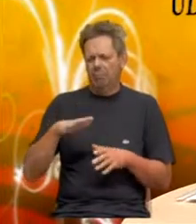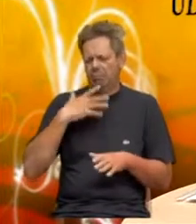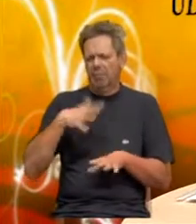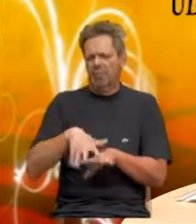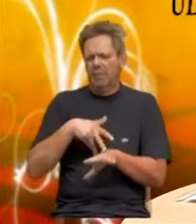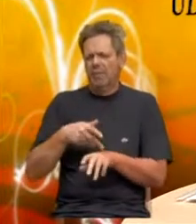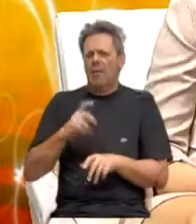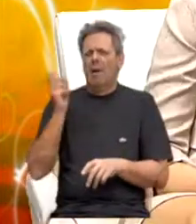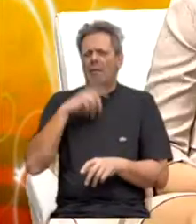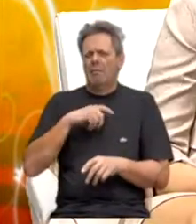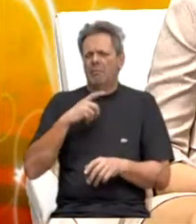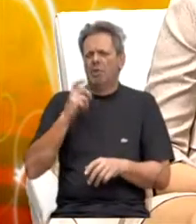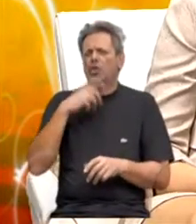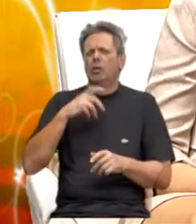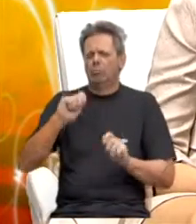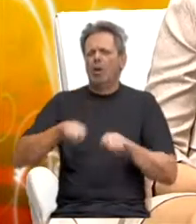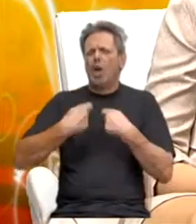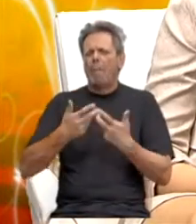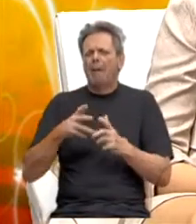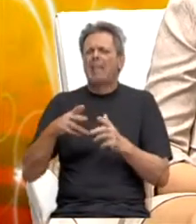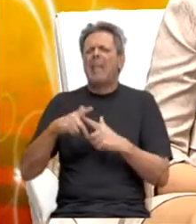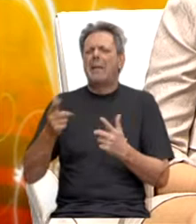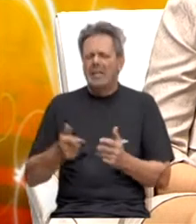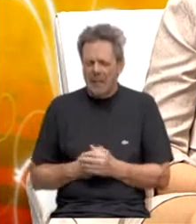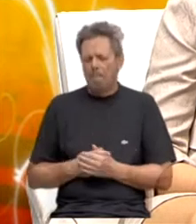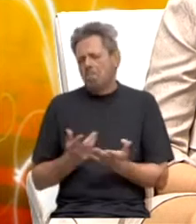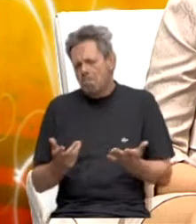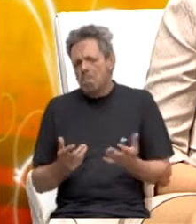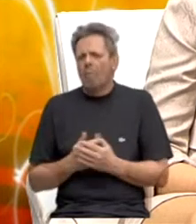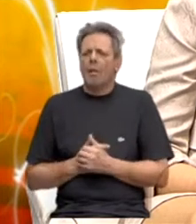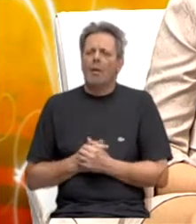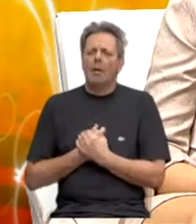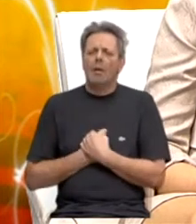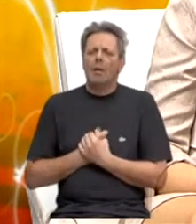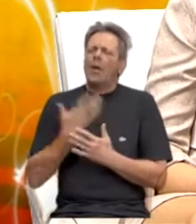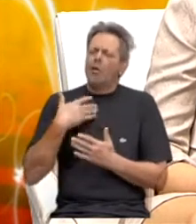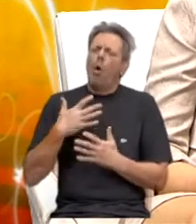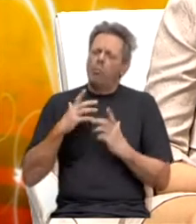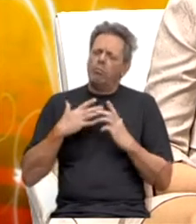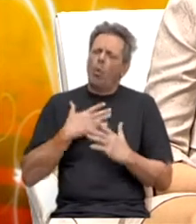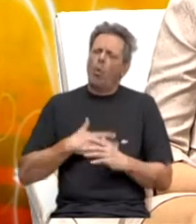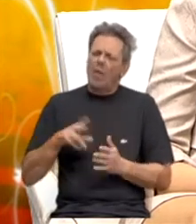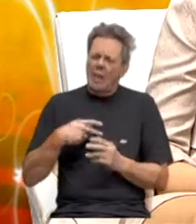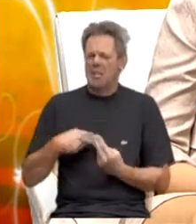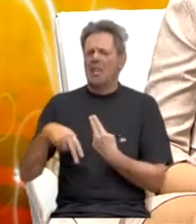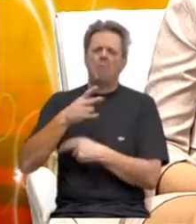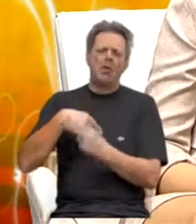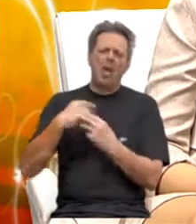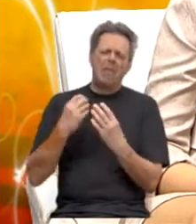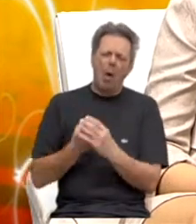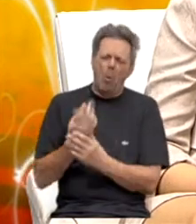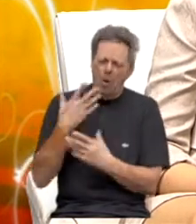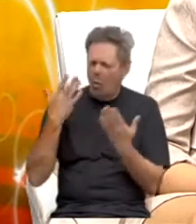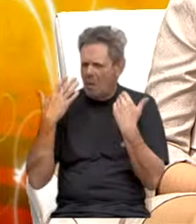obzirom da i cijeli onda organizam, lokomotorni sustav pati ako tenisica nije ugodna. I naravno šetnja u prirodi